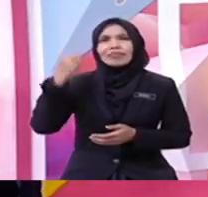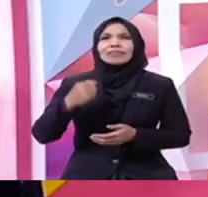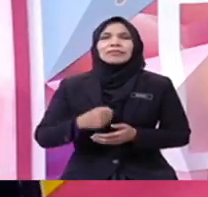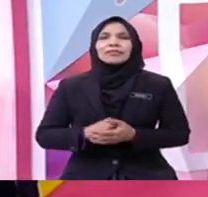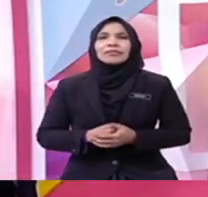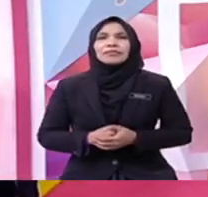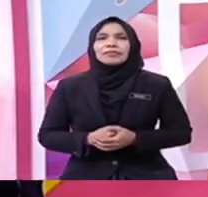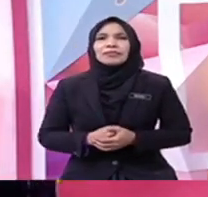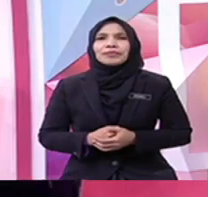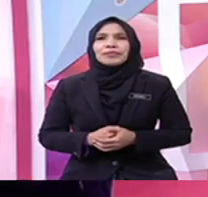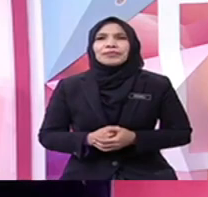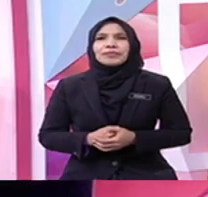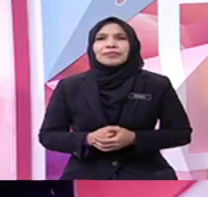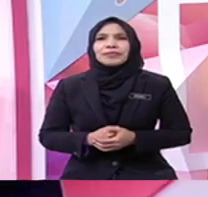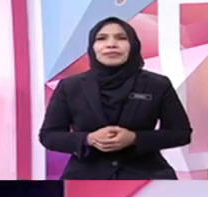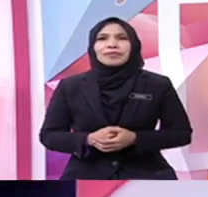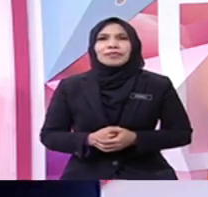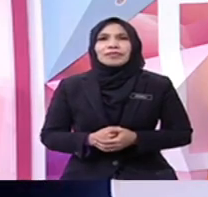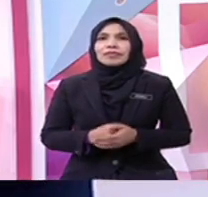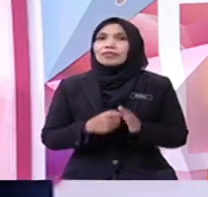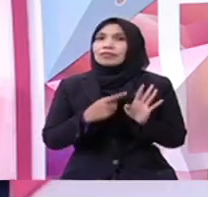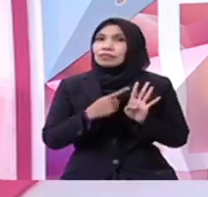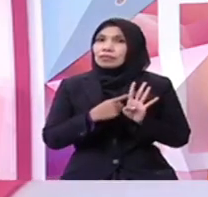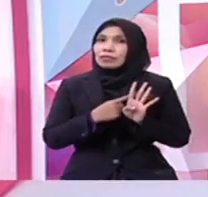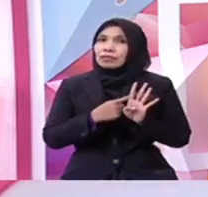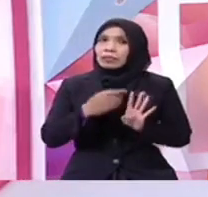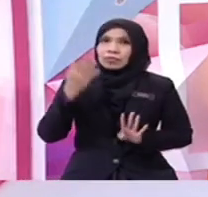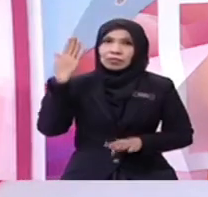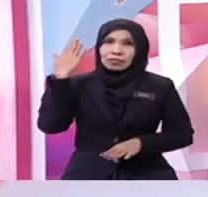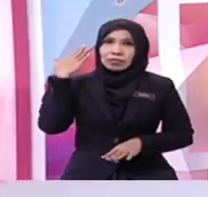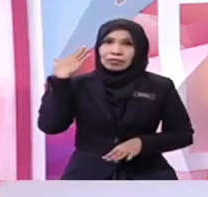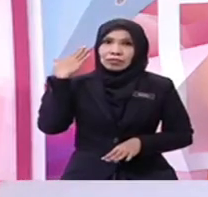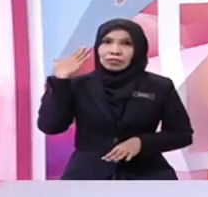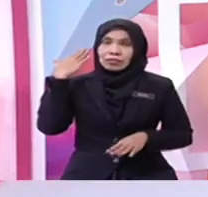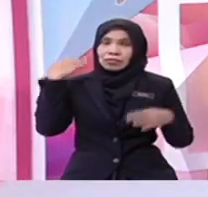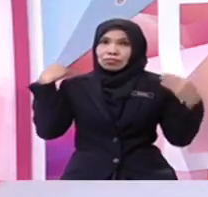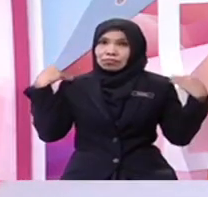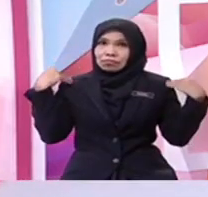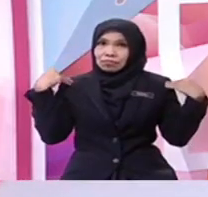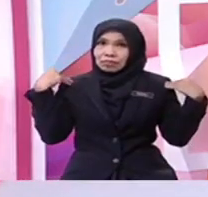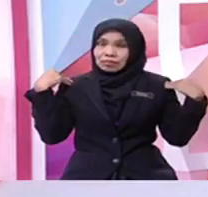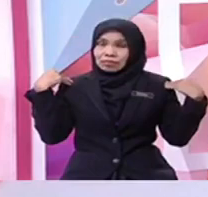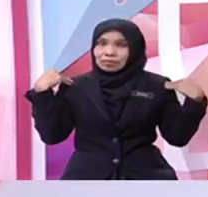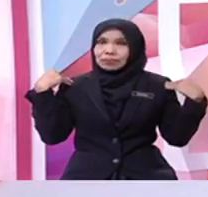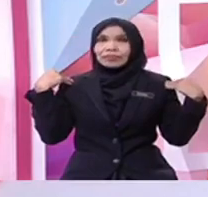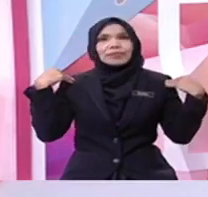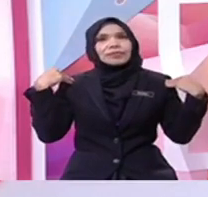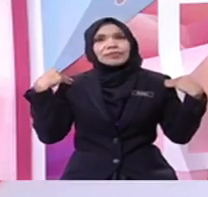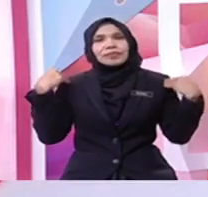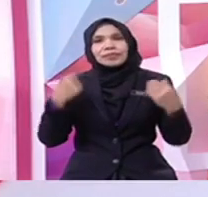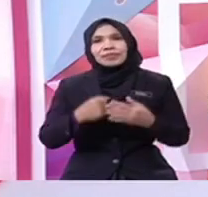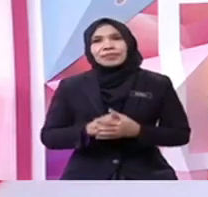sentuh kepala dan juga ke4tas your shoulder makhluk wasrik isdb-t